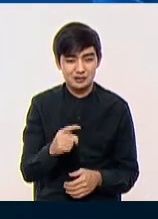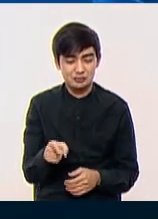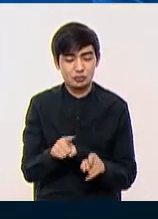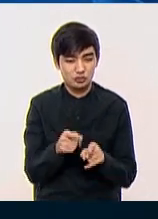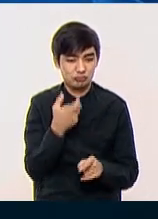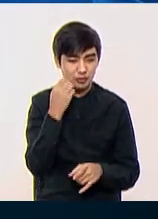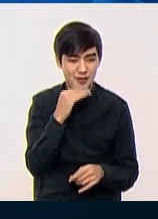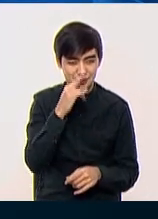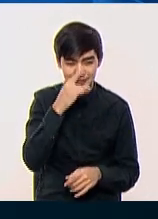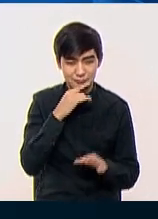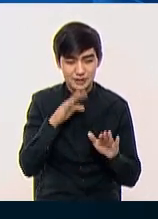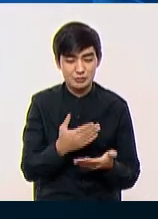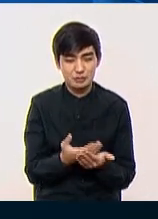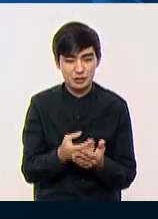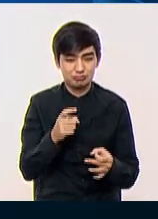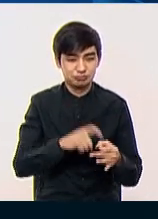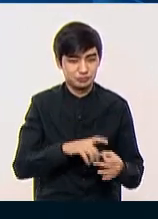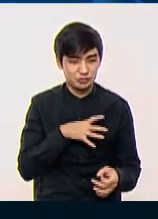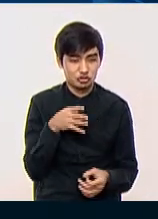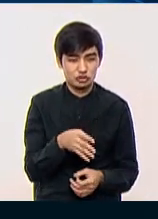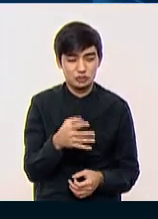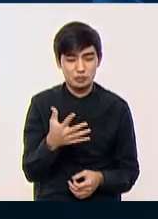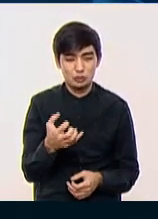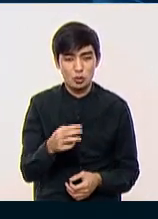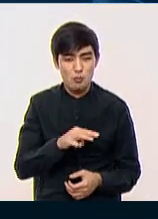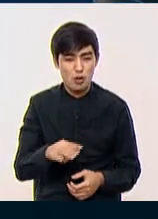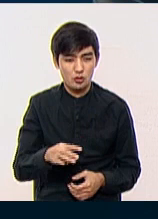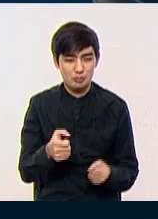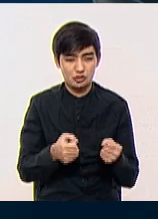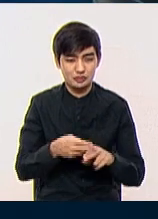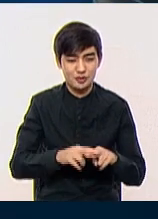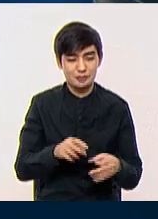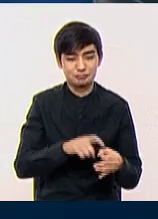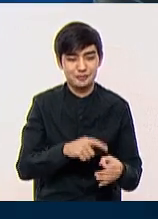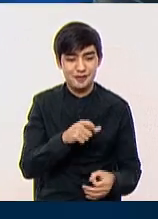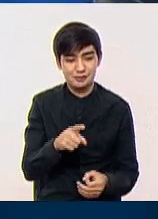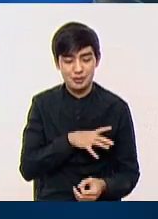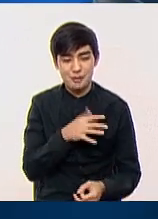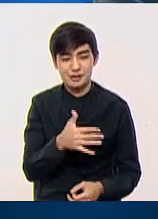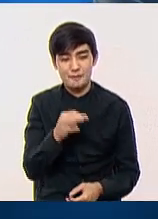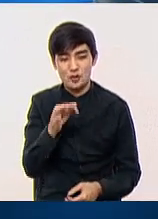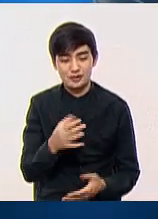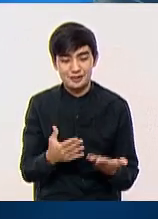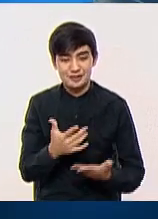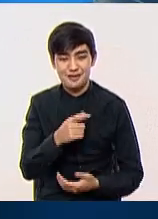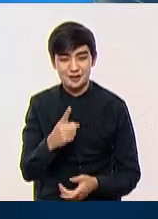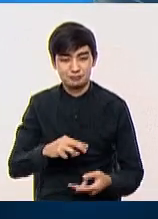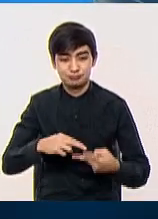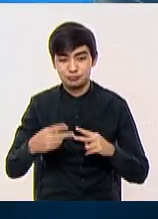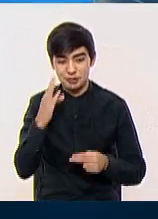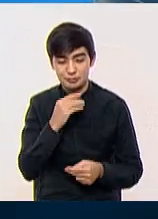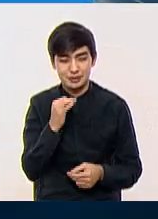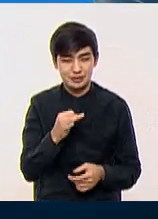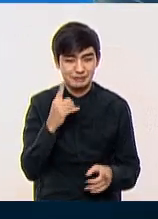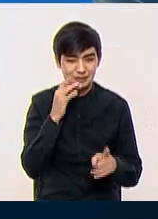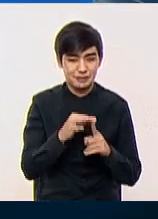последним данным, в Казахстане зарегистрировано 4,5 миллиона единиц автотранспорта. Если хотя бы 50% перейдут на газ, цель можно будет